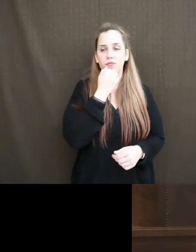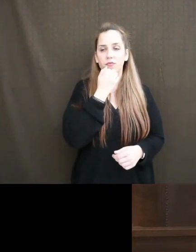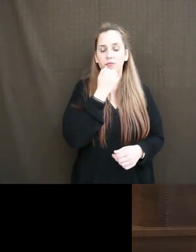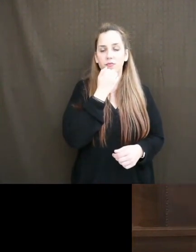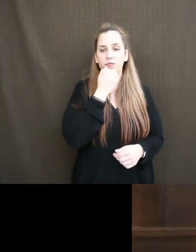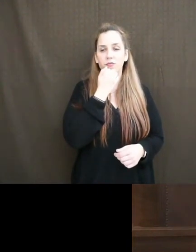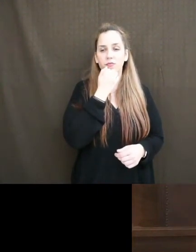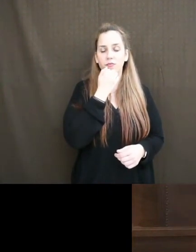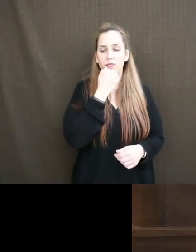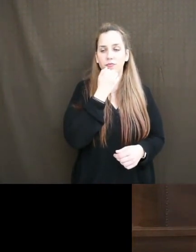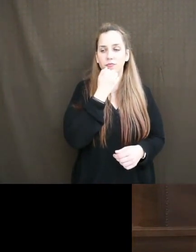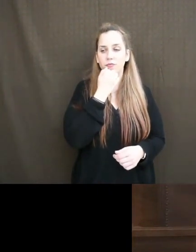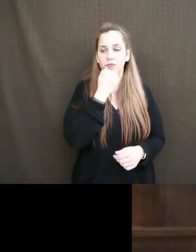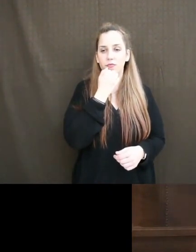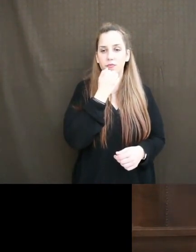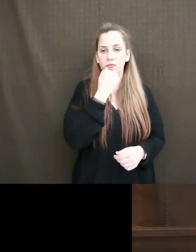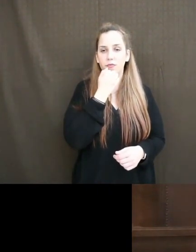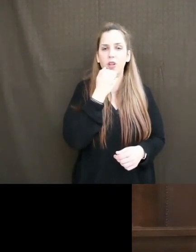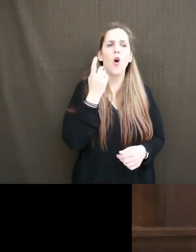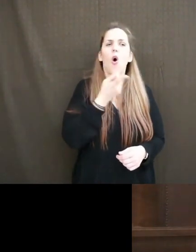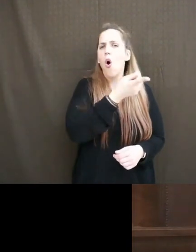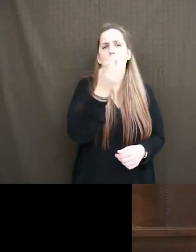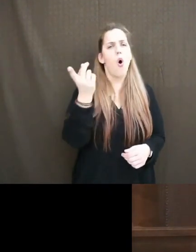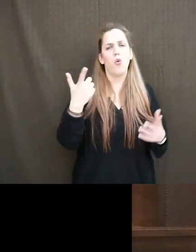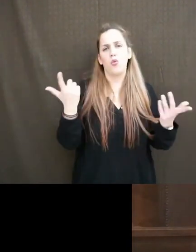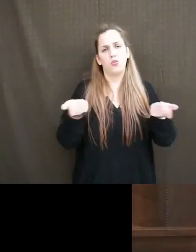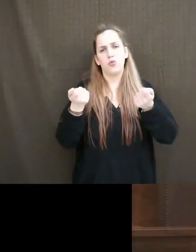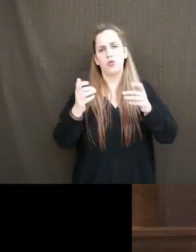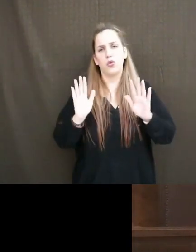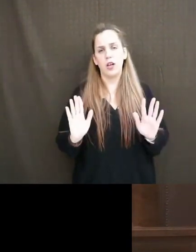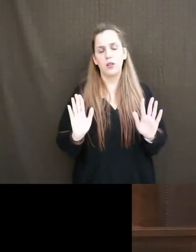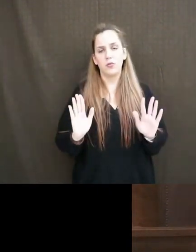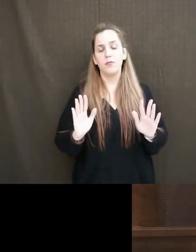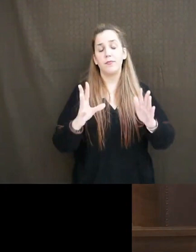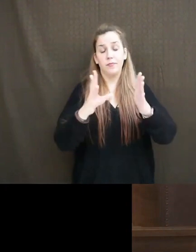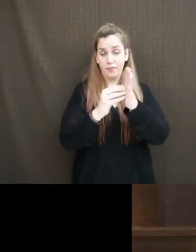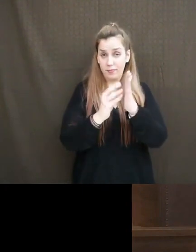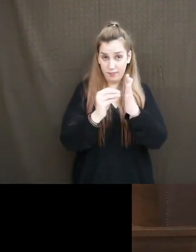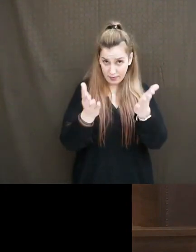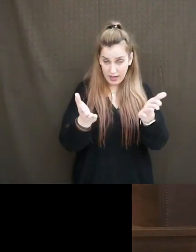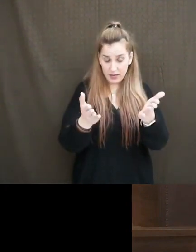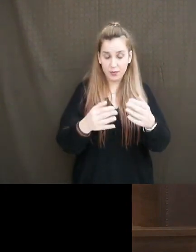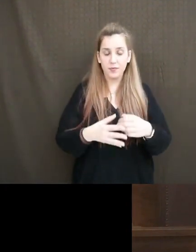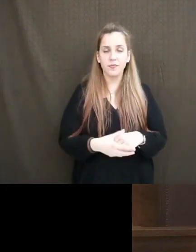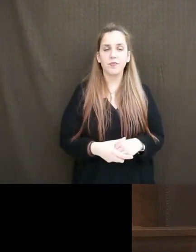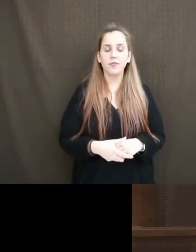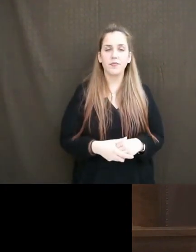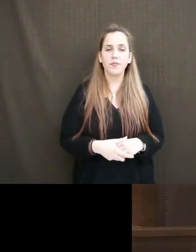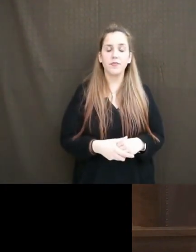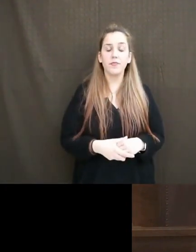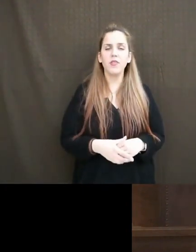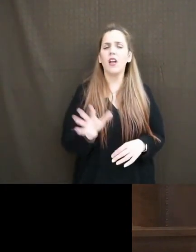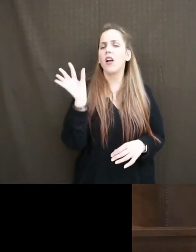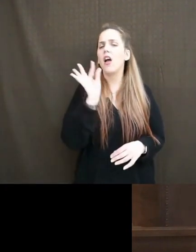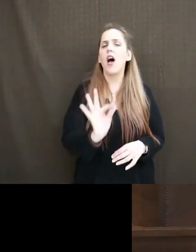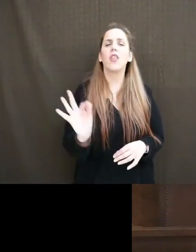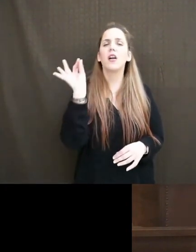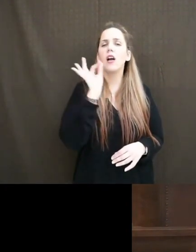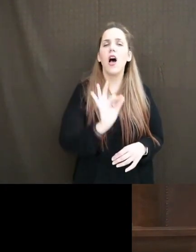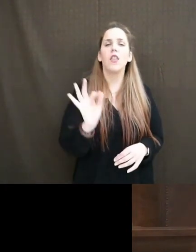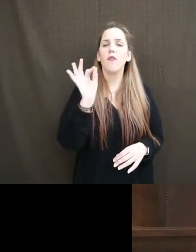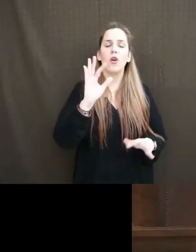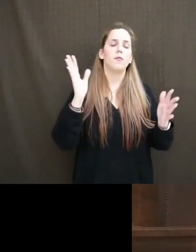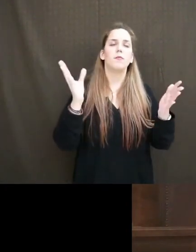μας συναντάει όλους μας. Κάθε φορά που συνειδητά ή ασυνείδητα